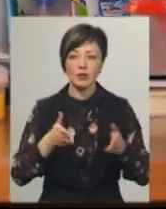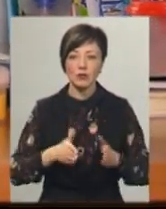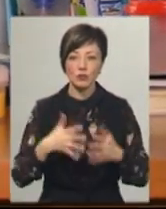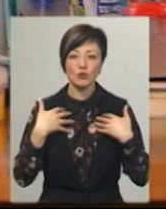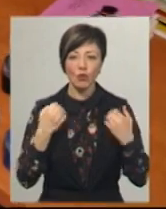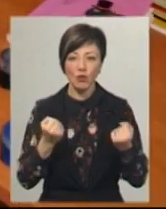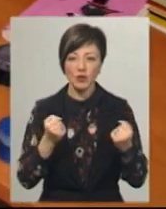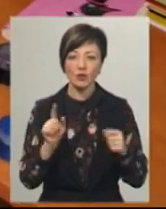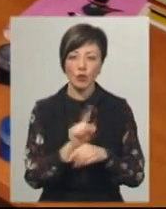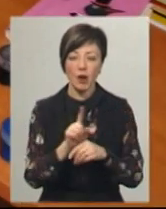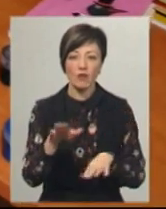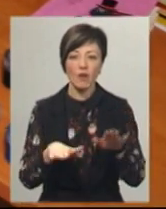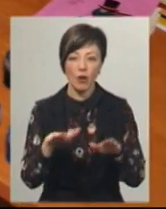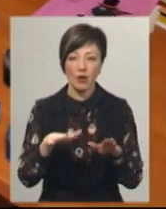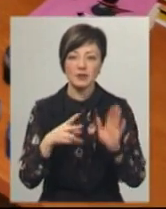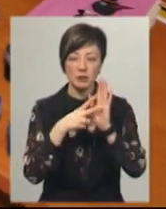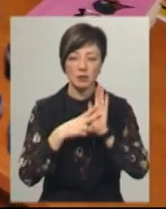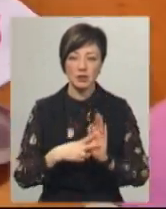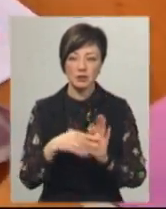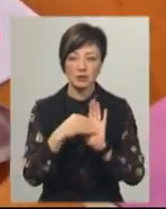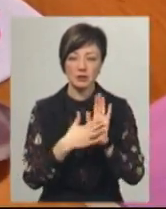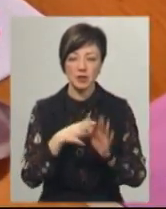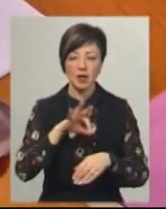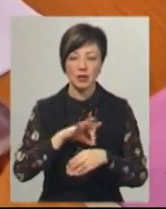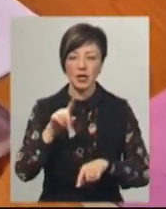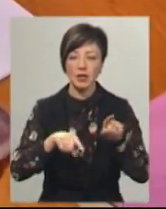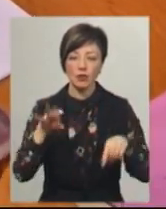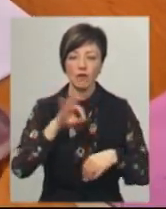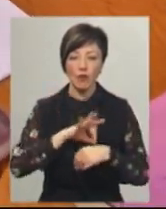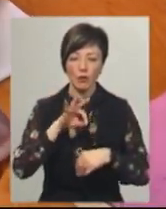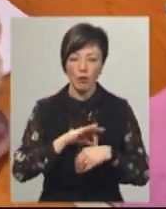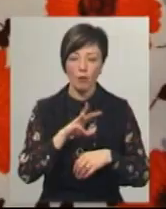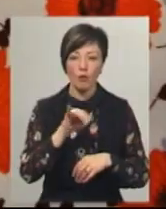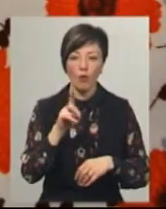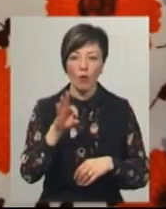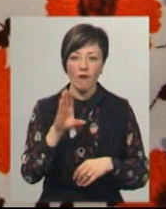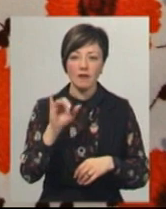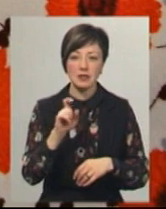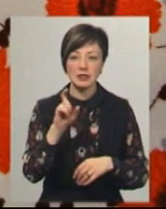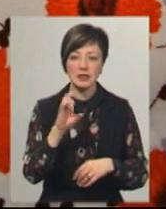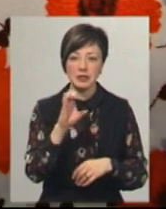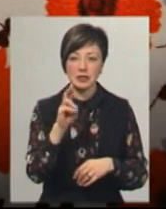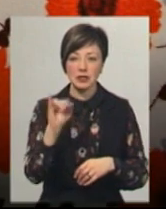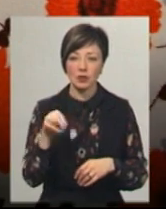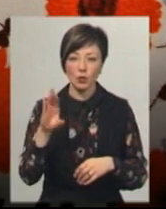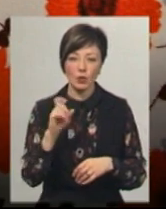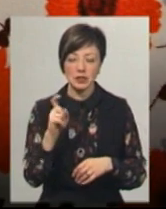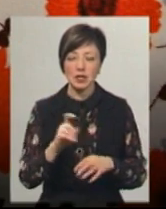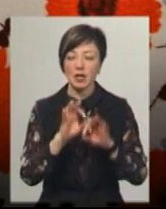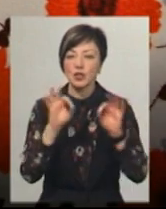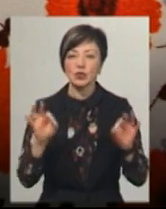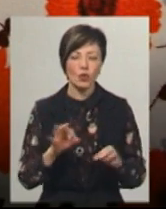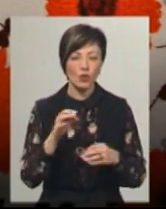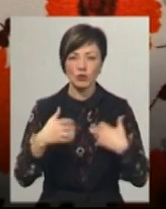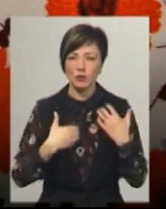народилася здоровою та з нормальною вагою, а в 7 місяців їй поставили діагноз рідкісної хвороби – муковісцидоз. Перші місяці нас нічого не турбувало